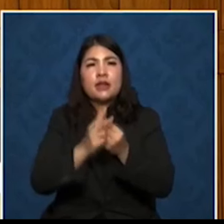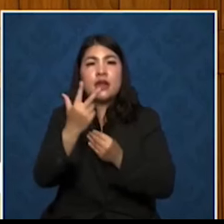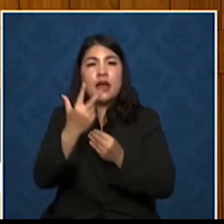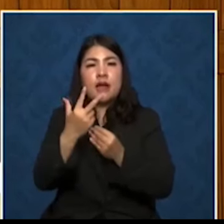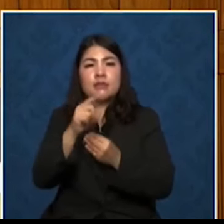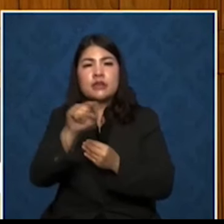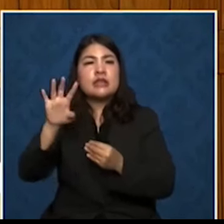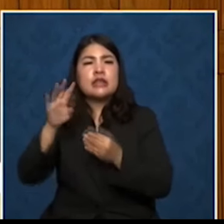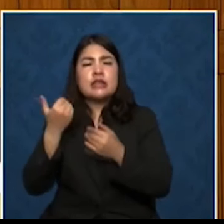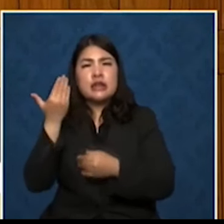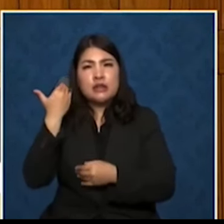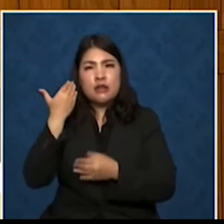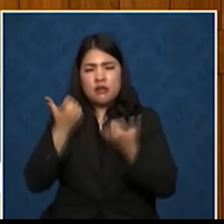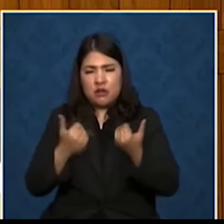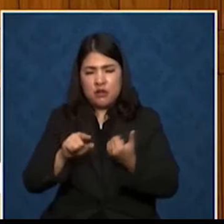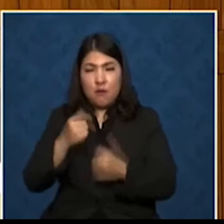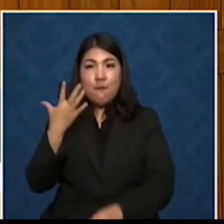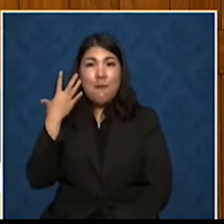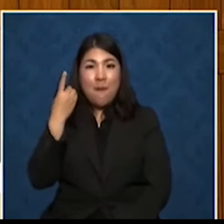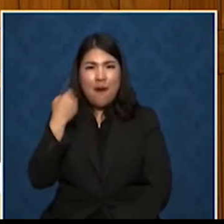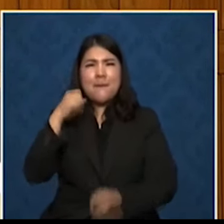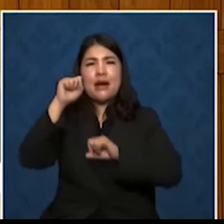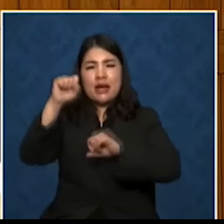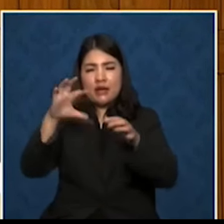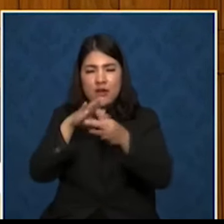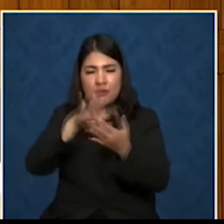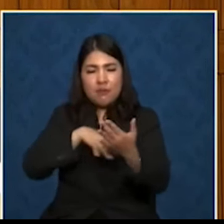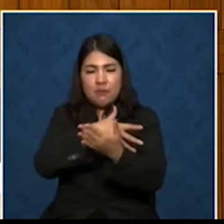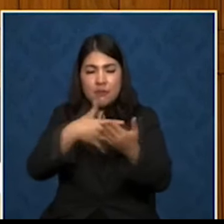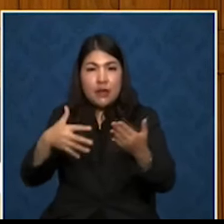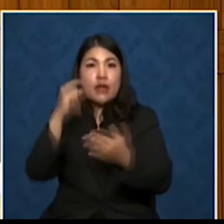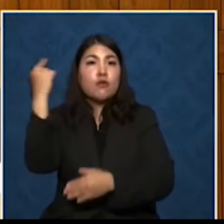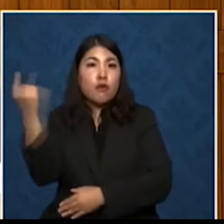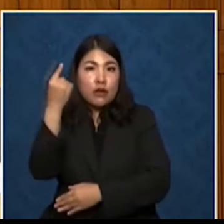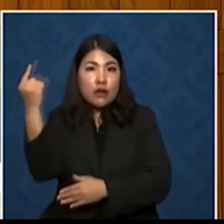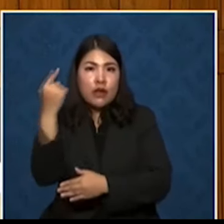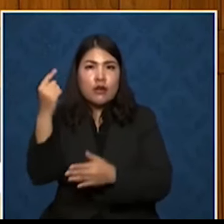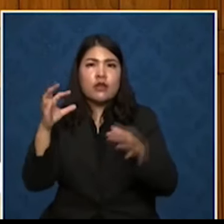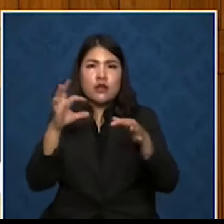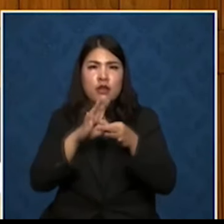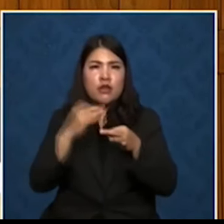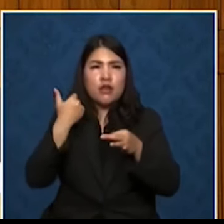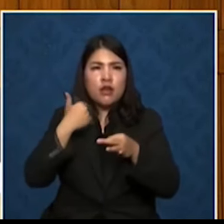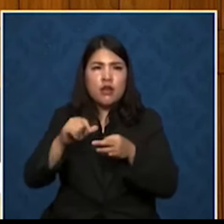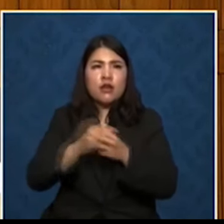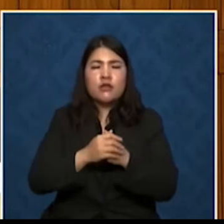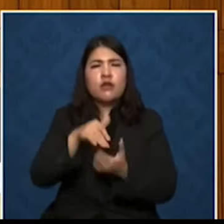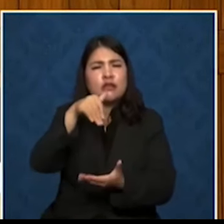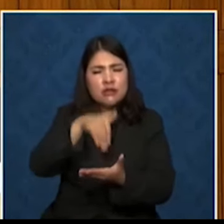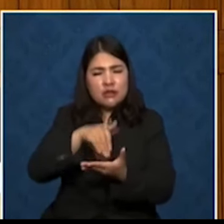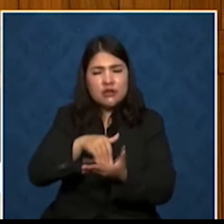องการอัพเตรด Aviation Hub เมวานี้กมการประกาศไปเรื่องแผงงานของการทองเที่ยวนะครับเรื่องของ Financial Center นะ